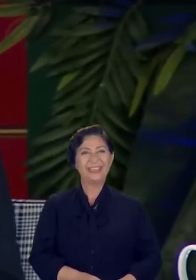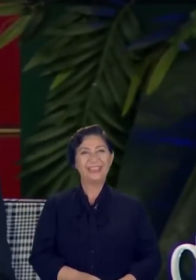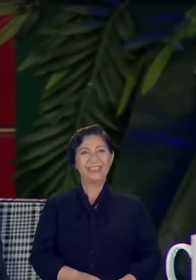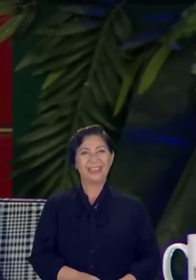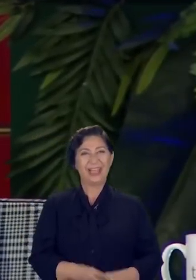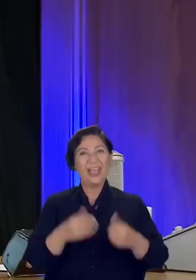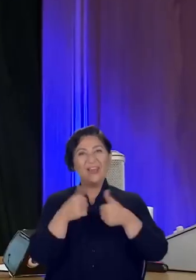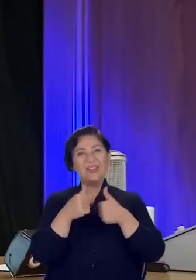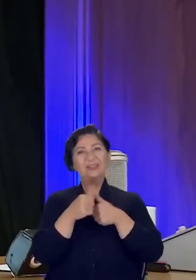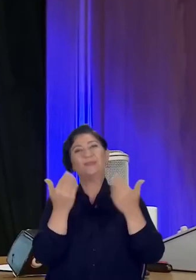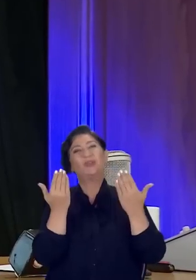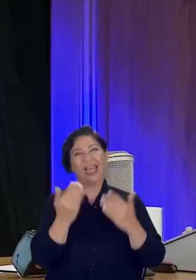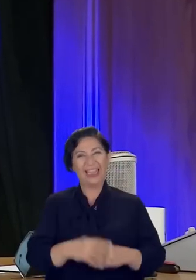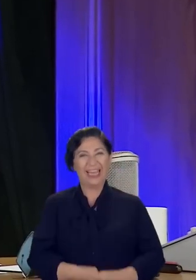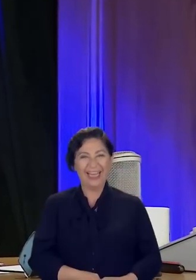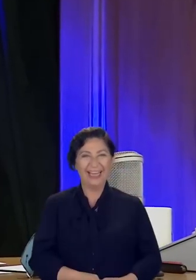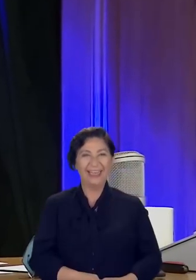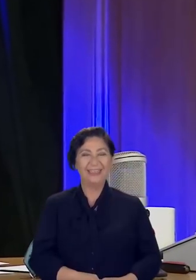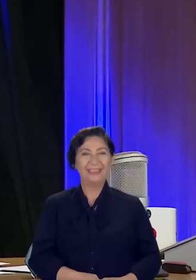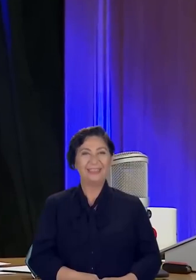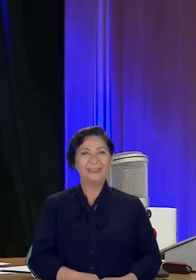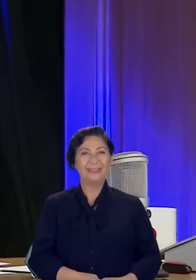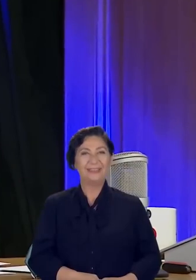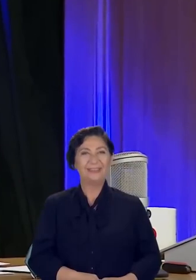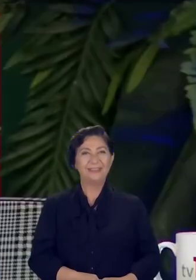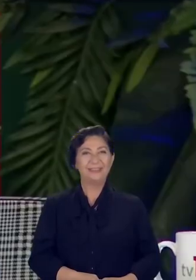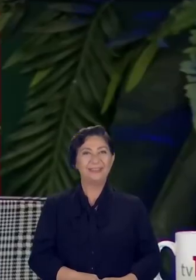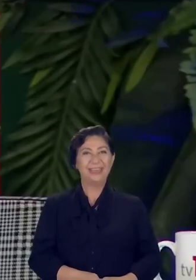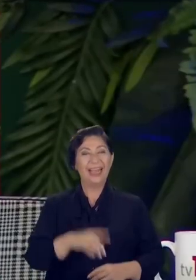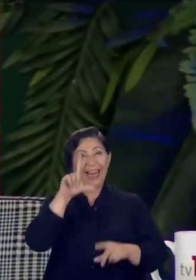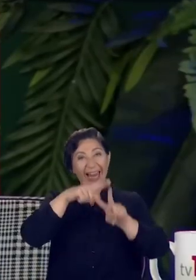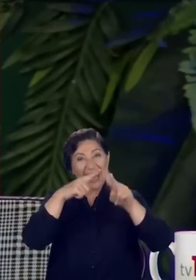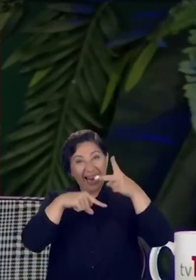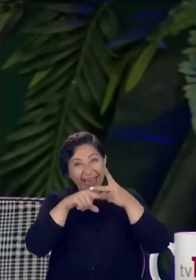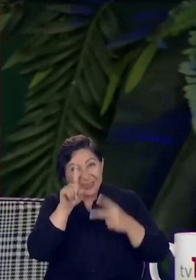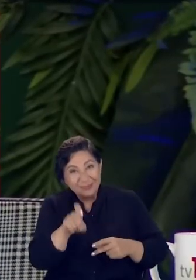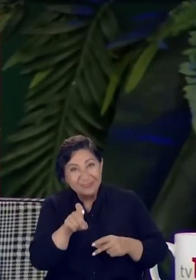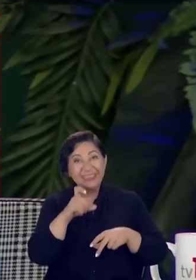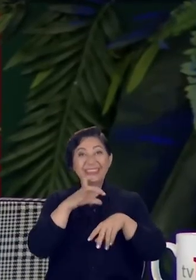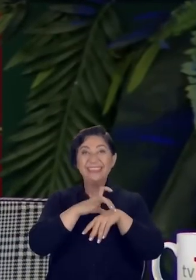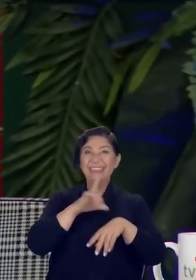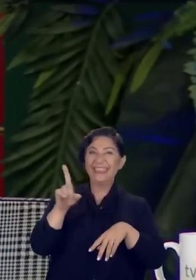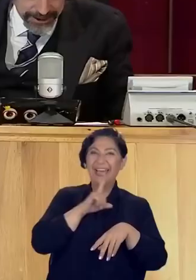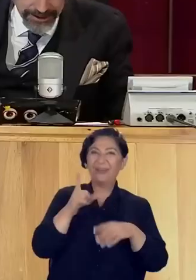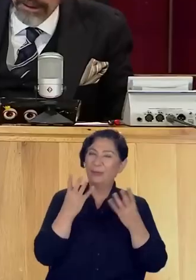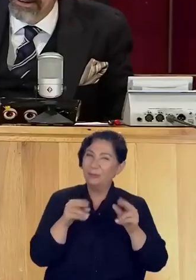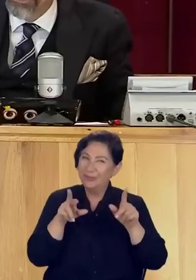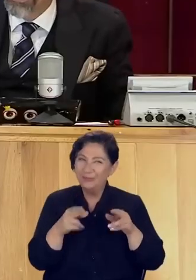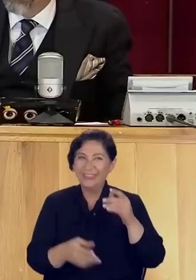Ay, evleneceğim inşallah. O yüzden böyle yola çıktık. Hay, laz mısınız? Hayır, tedavi oluyorum gibi bir